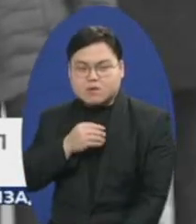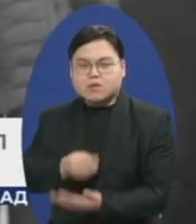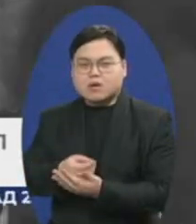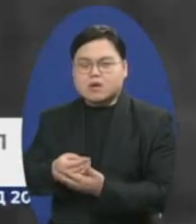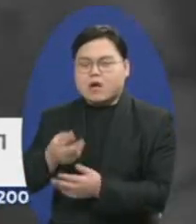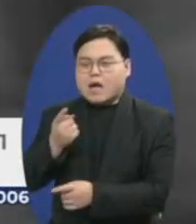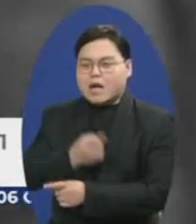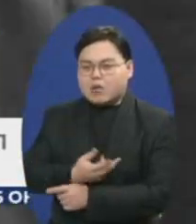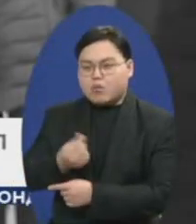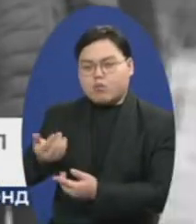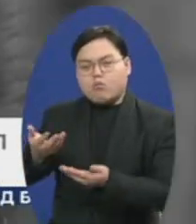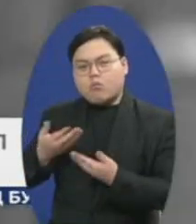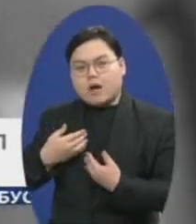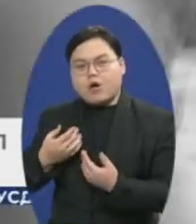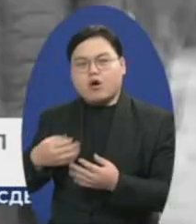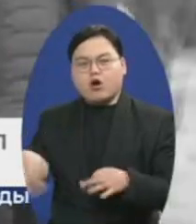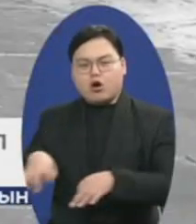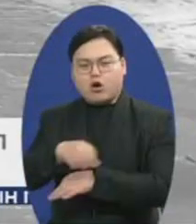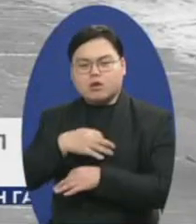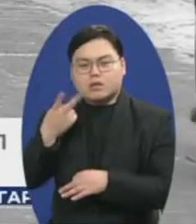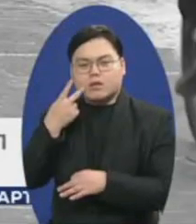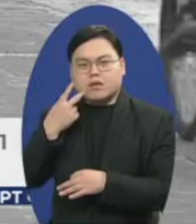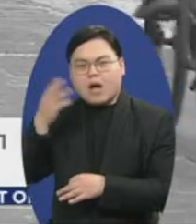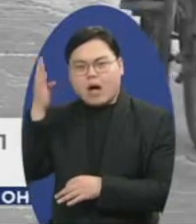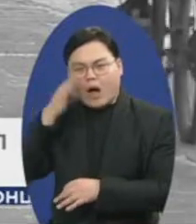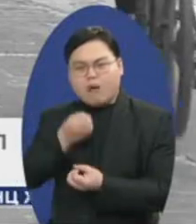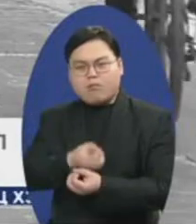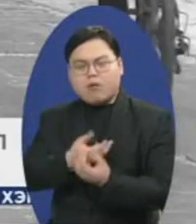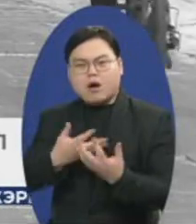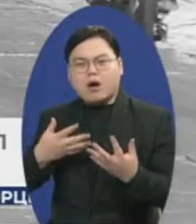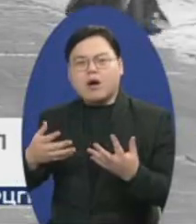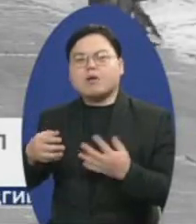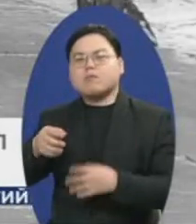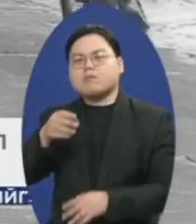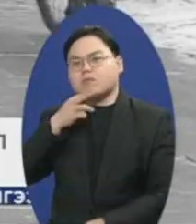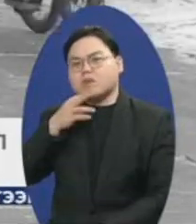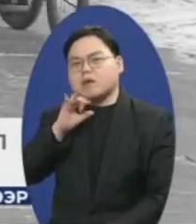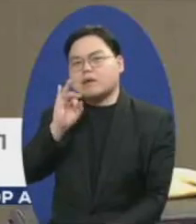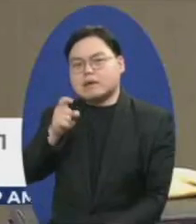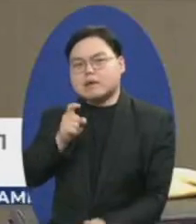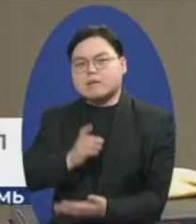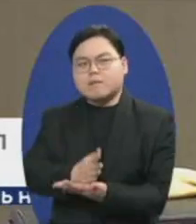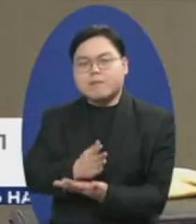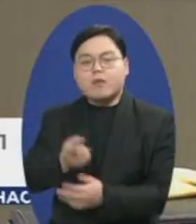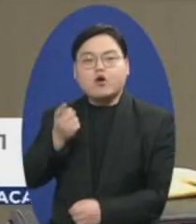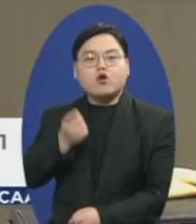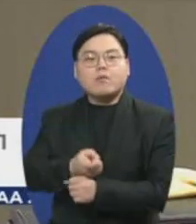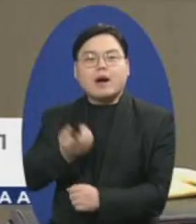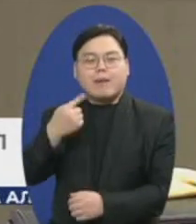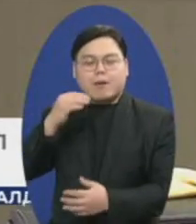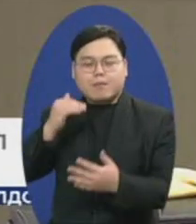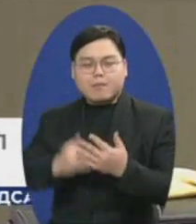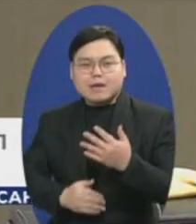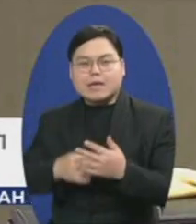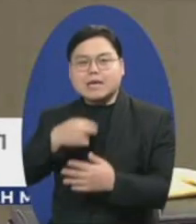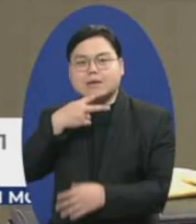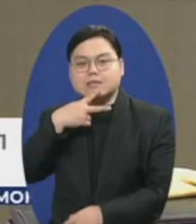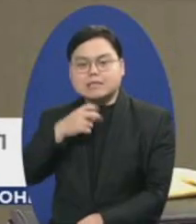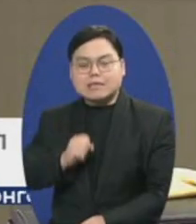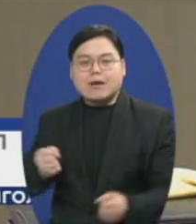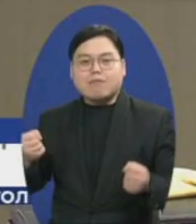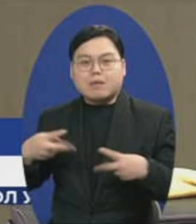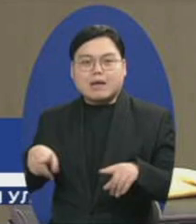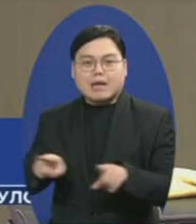хичнээн өрх толгойлсон эцэг байгааг мэдэх, мэдээлэх боломж энэ төрлийн судалгаа гүйцэд гараг байна. Өдөрөө ирсний доод хэмжээтэй тэнцүү